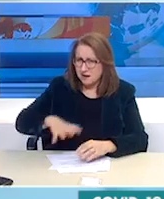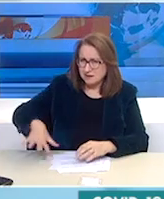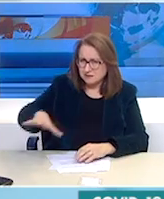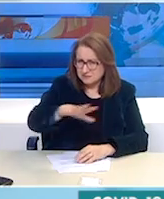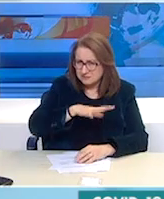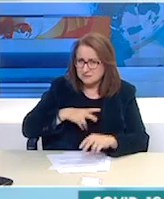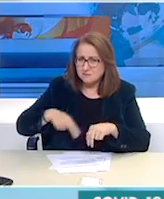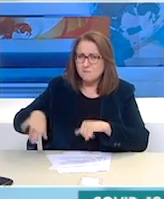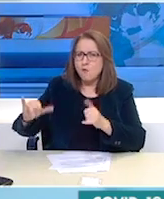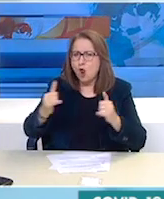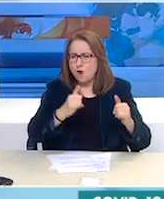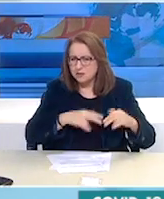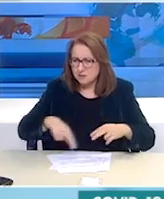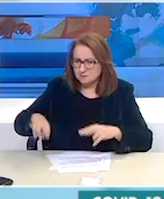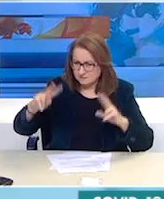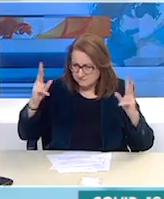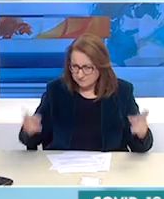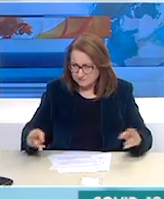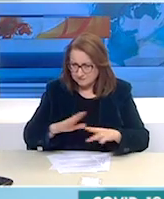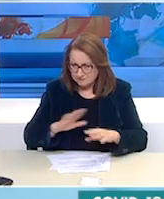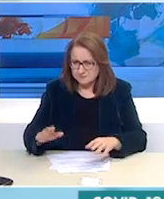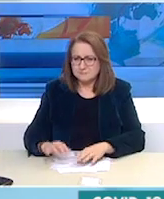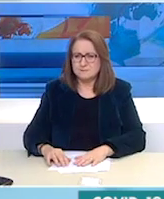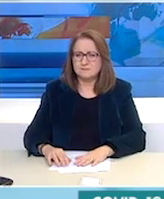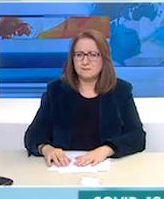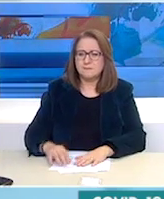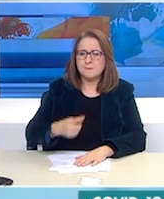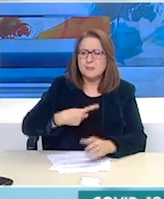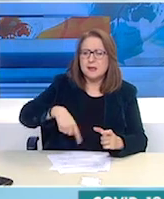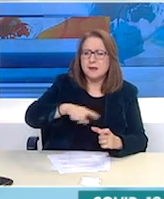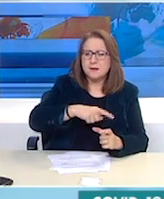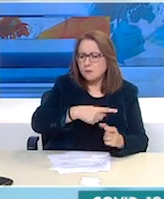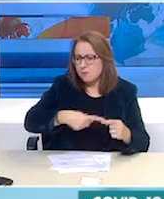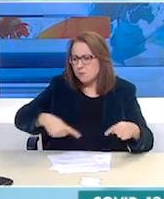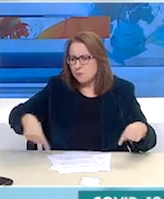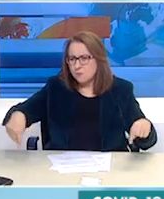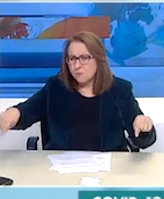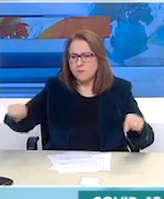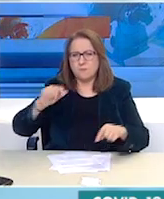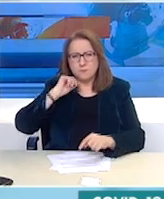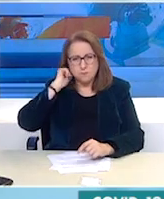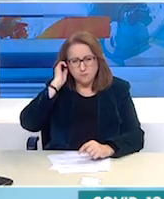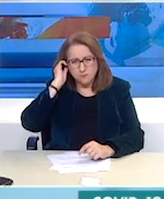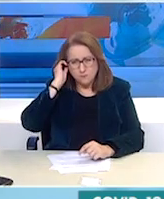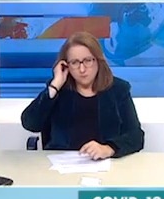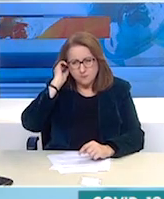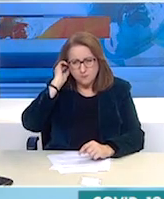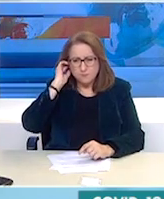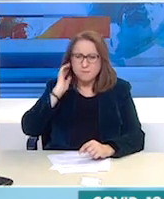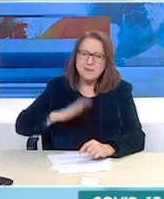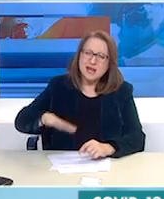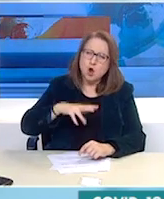συγκεκριμένο περιορισμός αφορά στην παραλίμνιο περιοχή από την πλατεία Μαβίλη μέχρι και το τέλος του ποδηλατοδρόμου, στην περιοχή